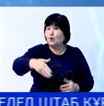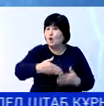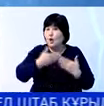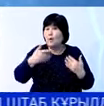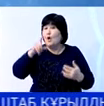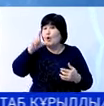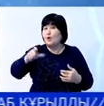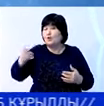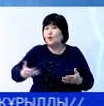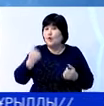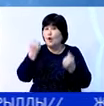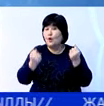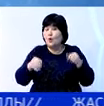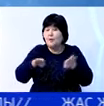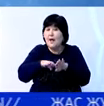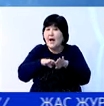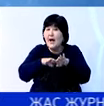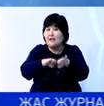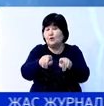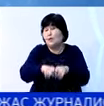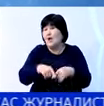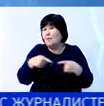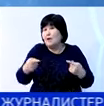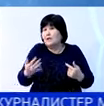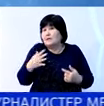болмағандықтан тұрғындар көліктермен қатарласа өтеді. Басқа